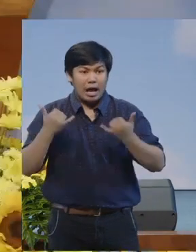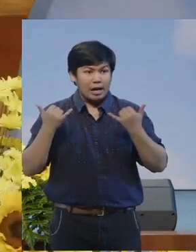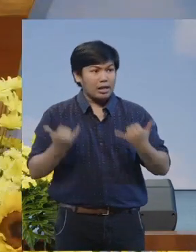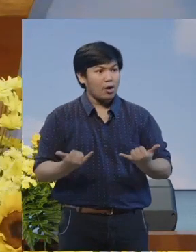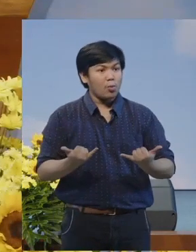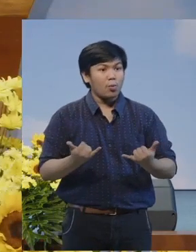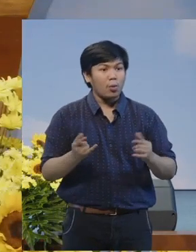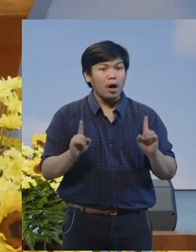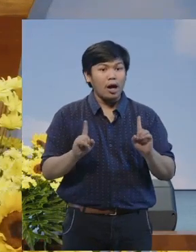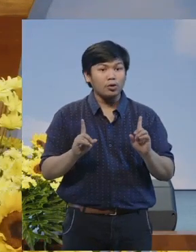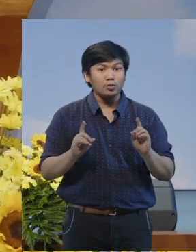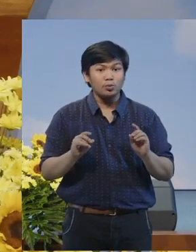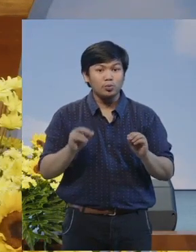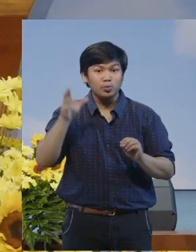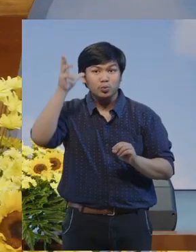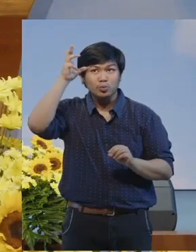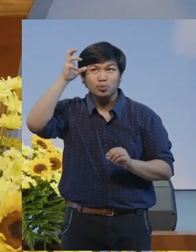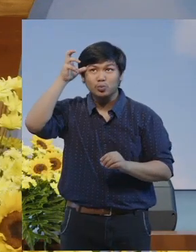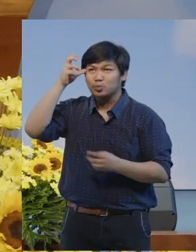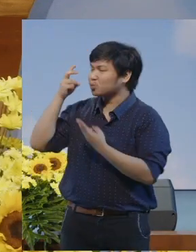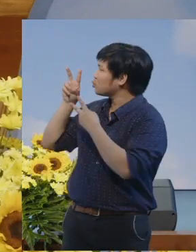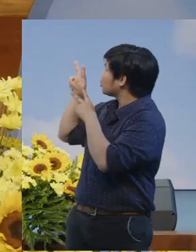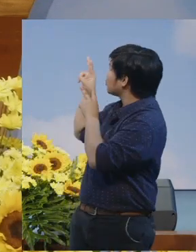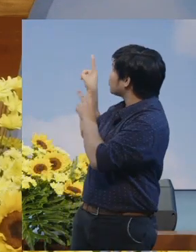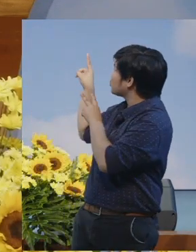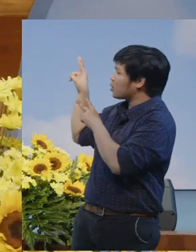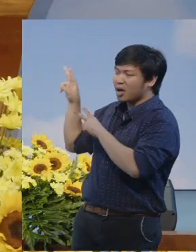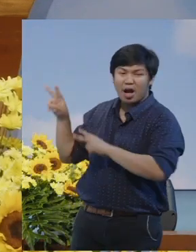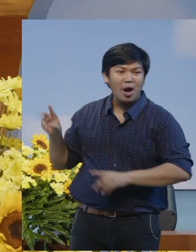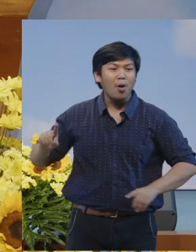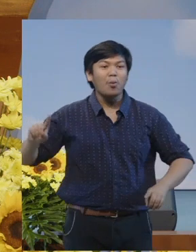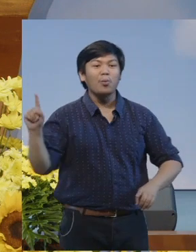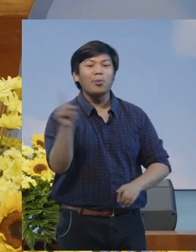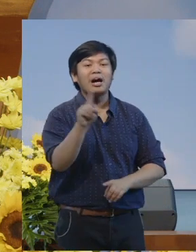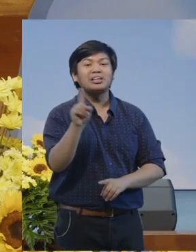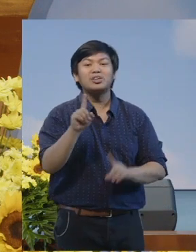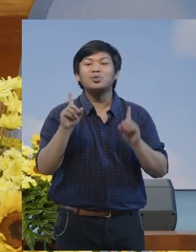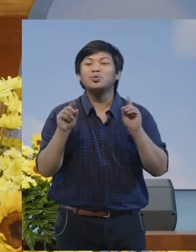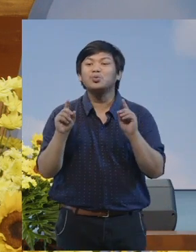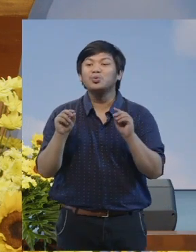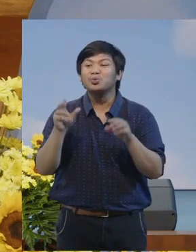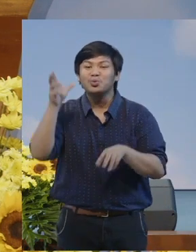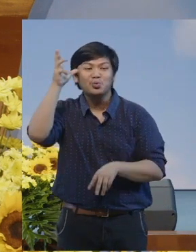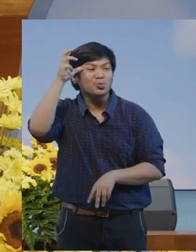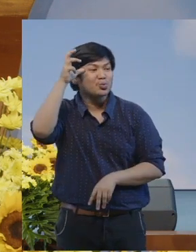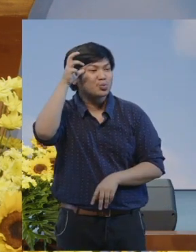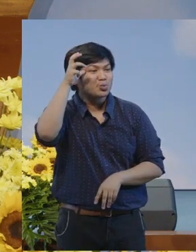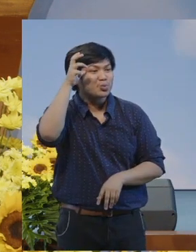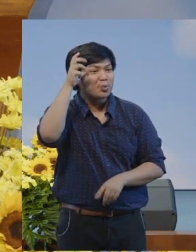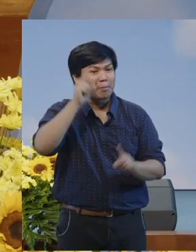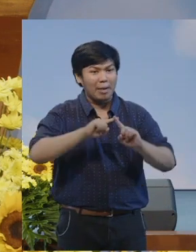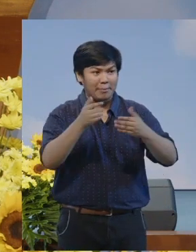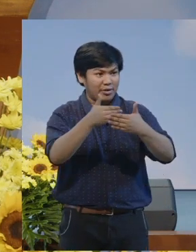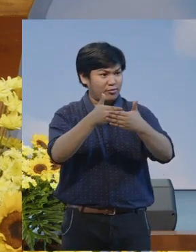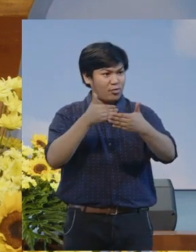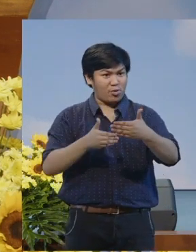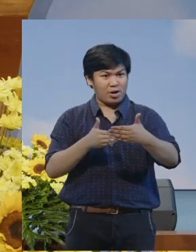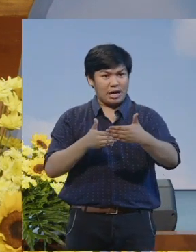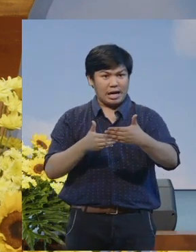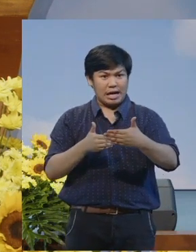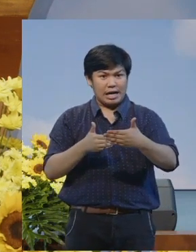Satanas at mga demonyo. Mga gawain ni Satanas. Pero bago po ako magpunta doon, gusto ko lang pong ibigyan ng